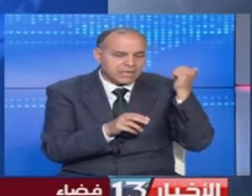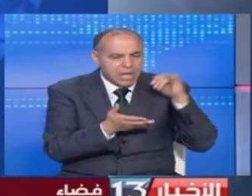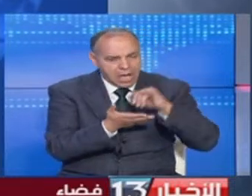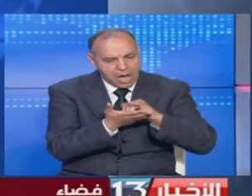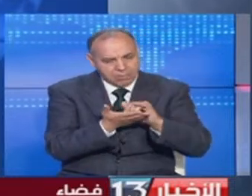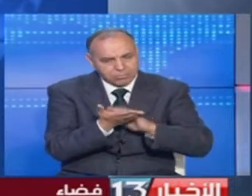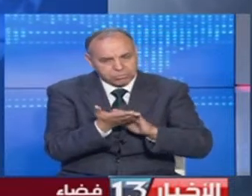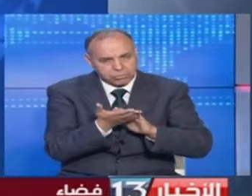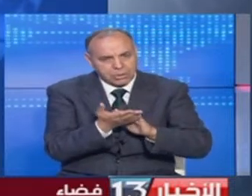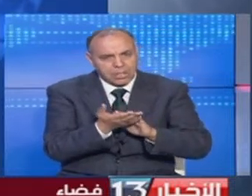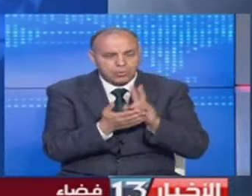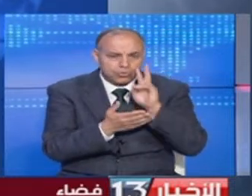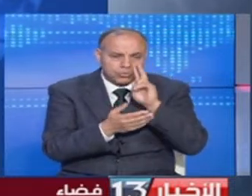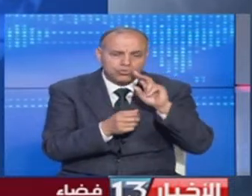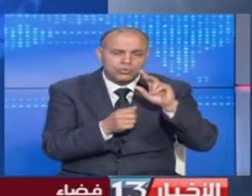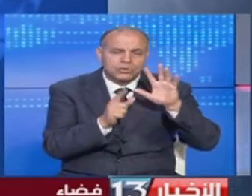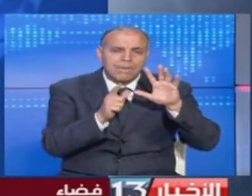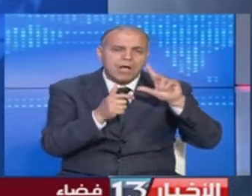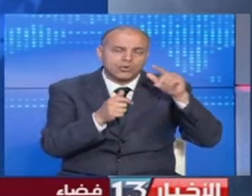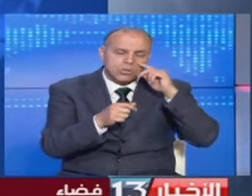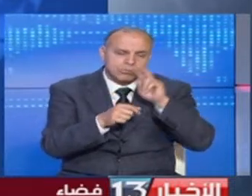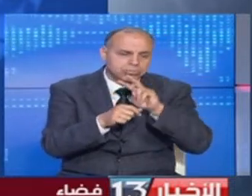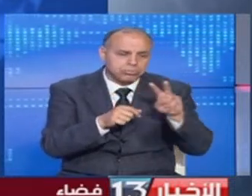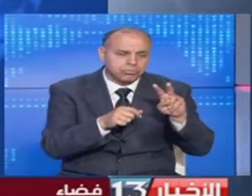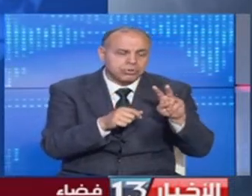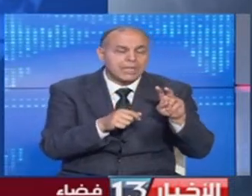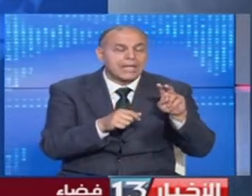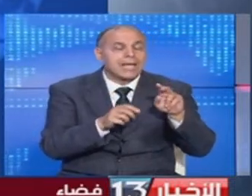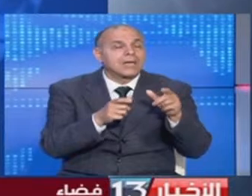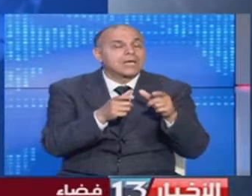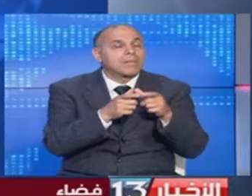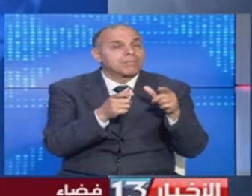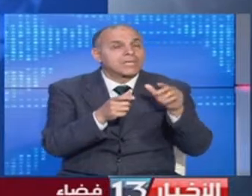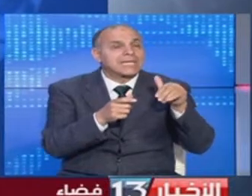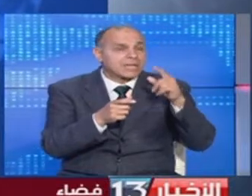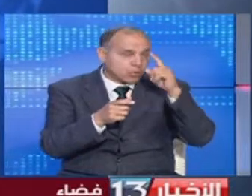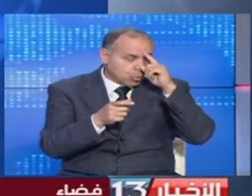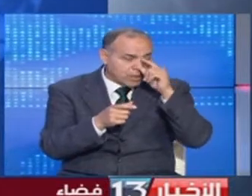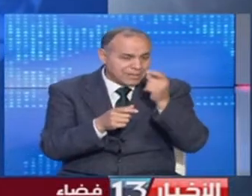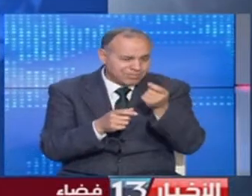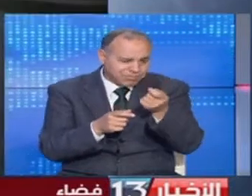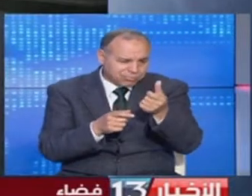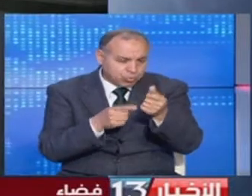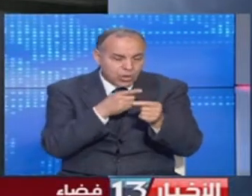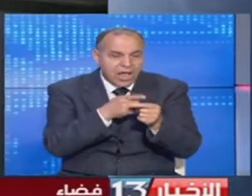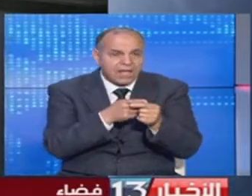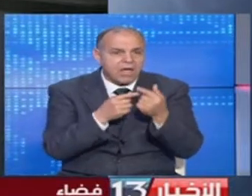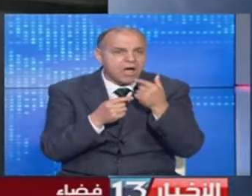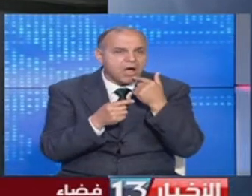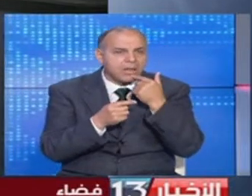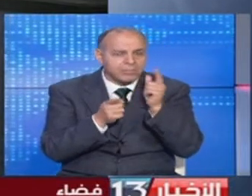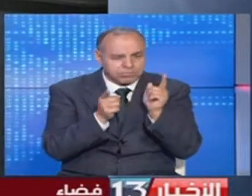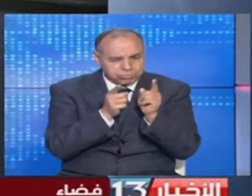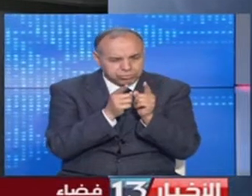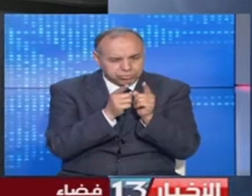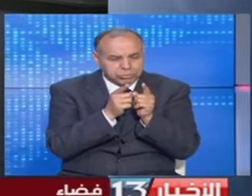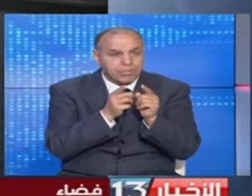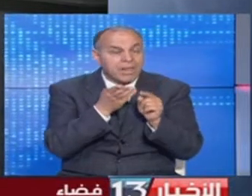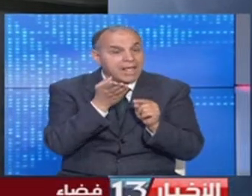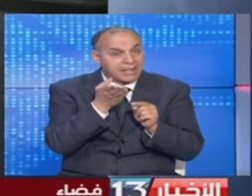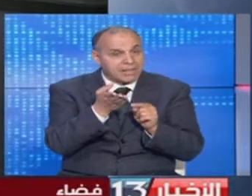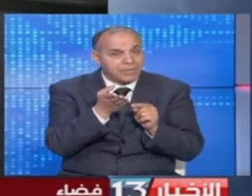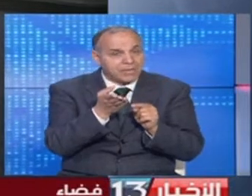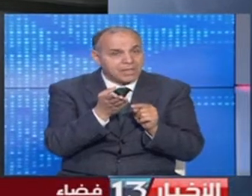بعد رحله شهور سبعه ليس قالت ان الجهاز في حجم محمصه الخبز ويعرف اختصارا باسم موسى